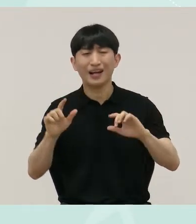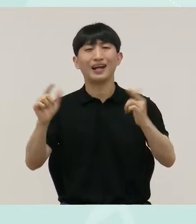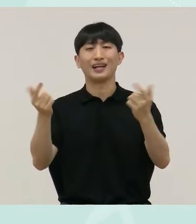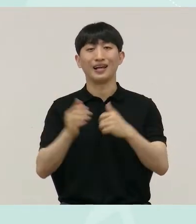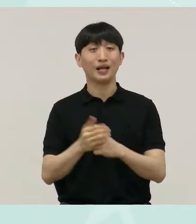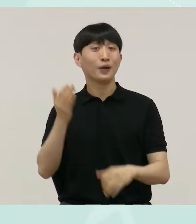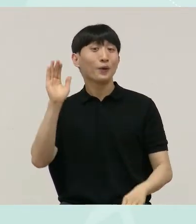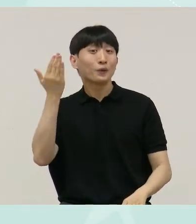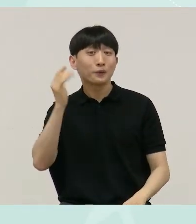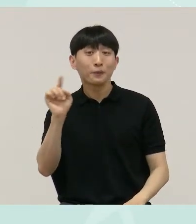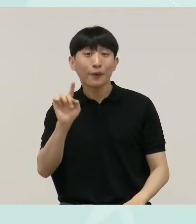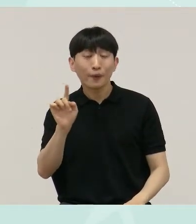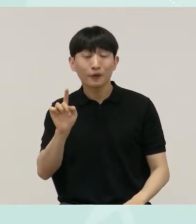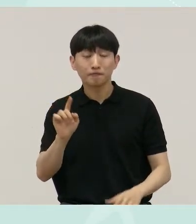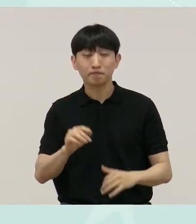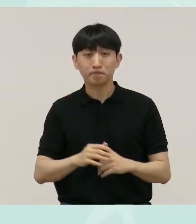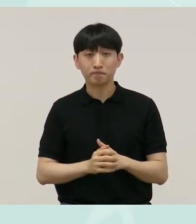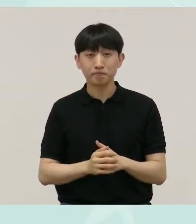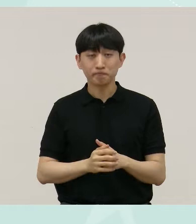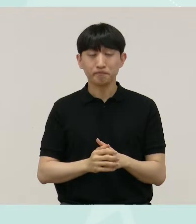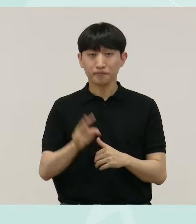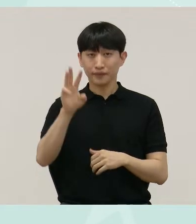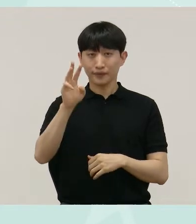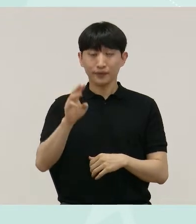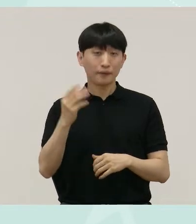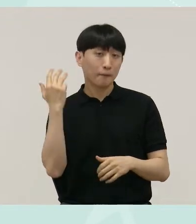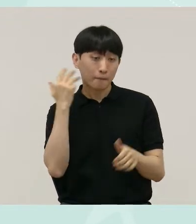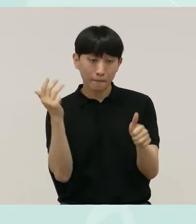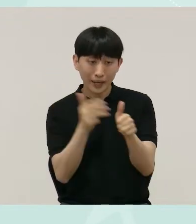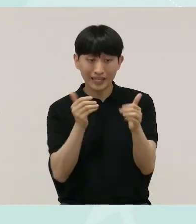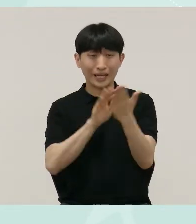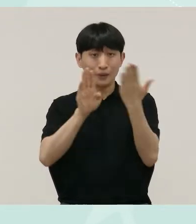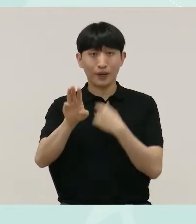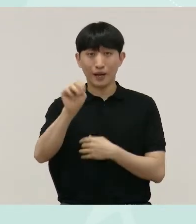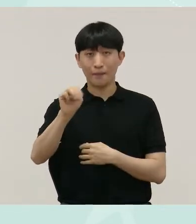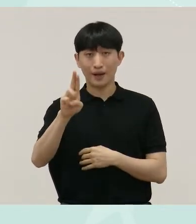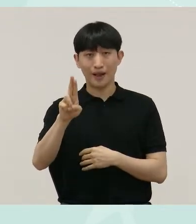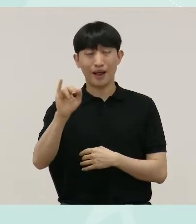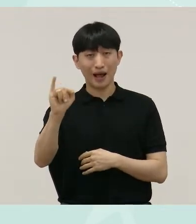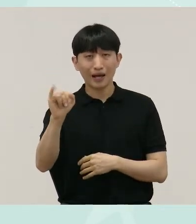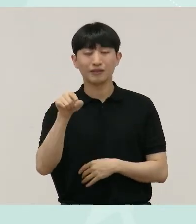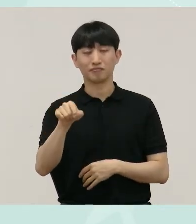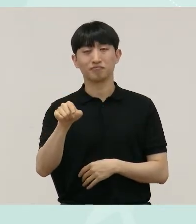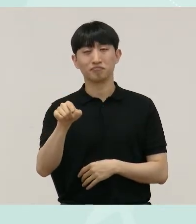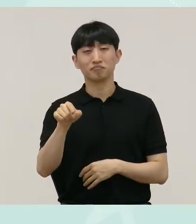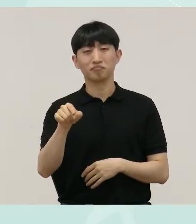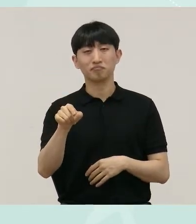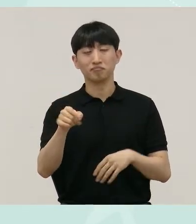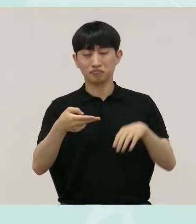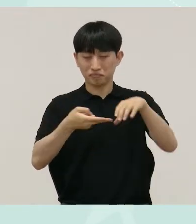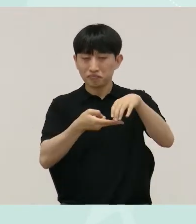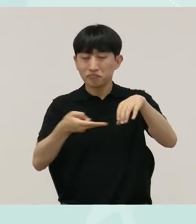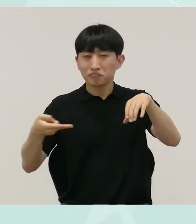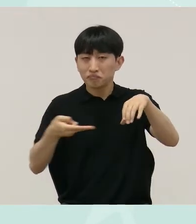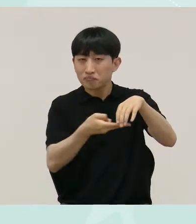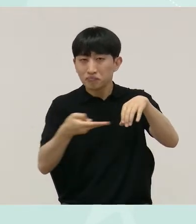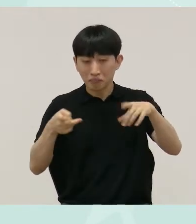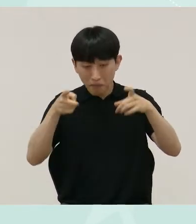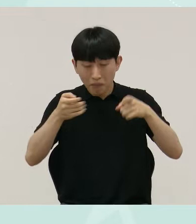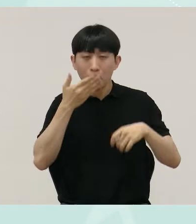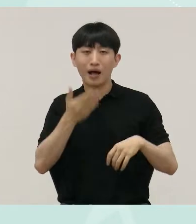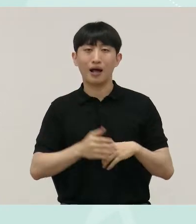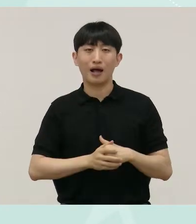그런 전극들은 3테슬라화에서 특별히 머리에 밴드지를 하지 않고서도 몸의 전신 부분의 MRI 촬영이 마음대로